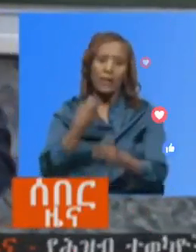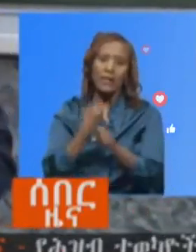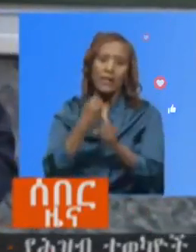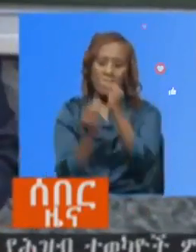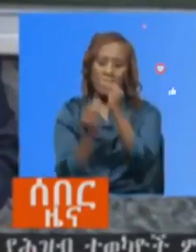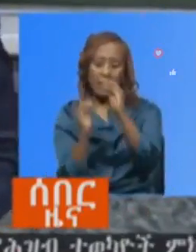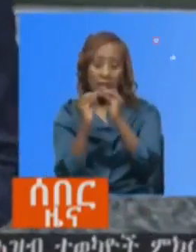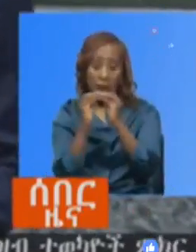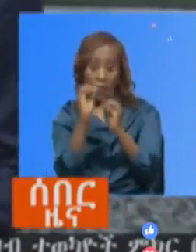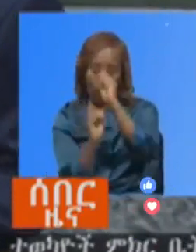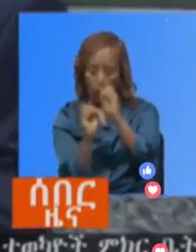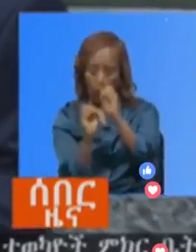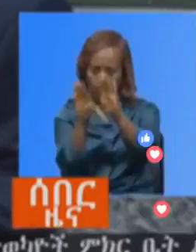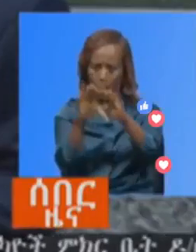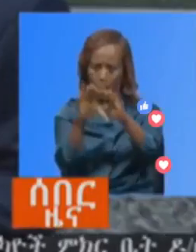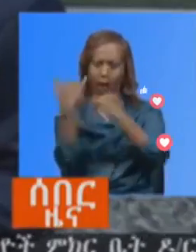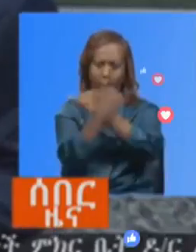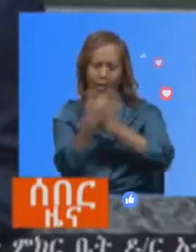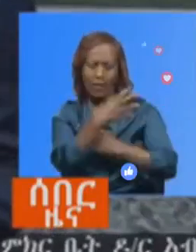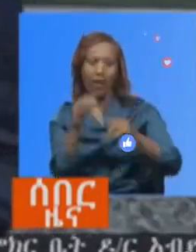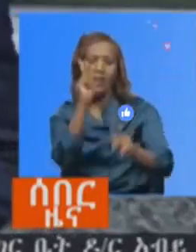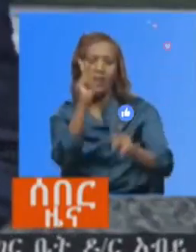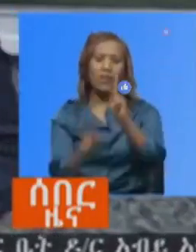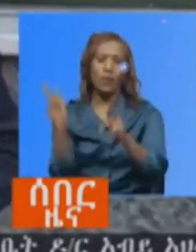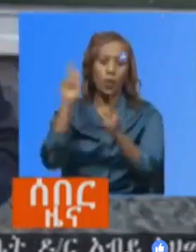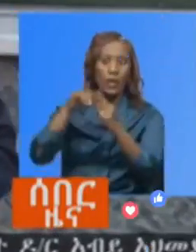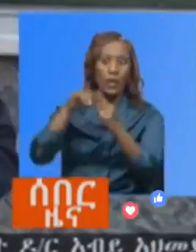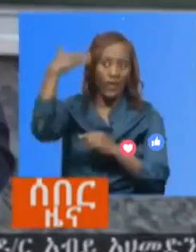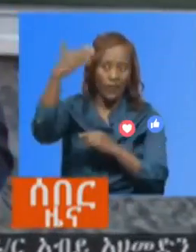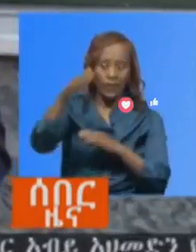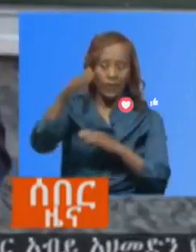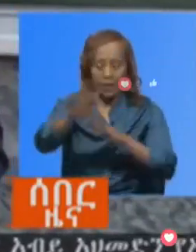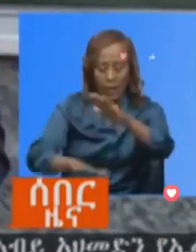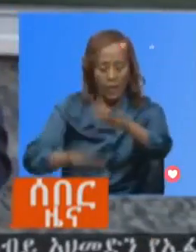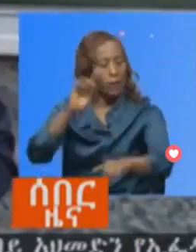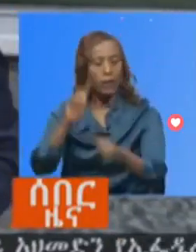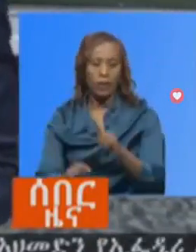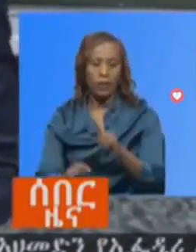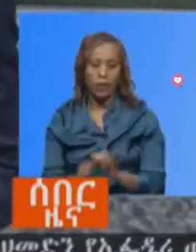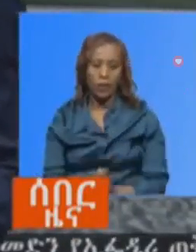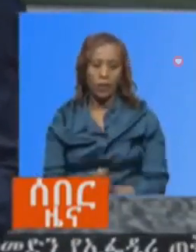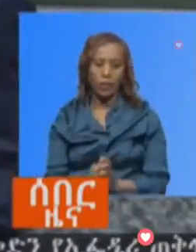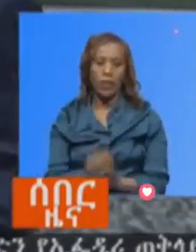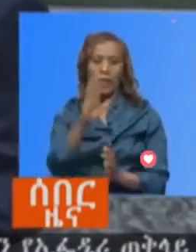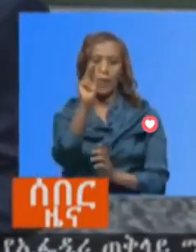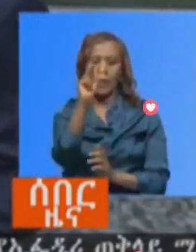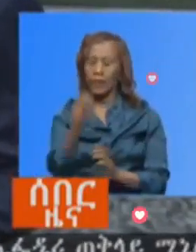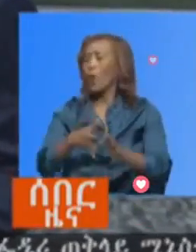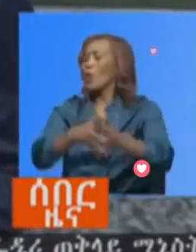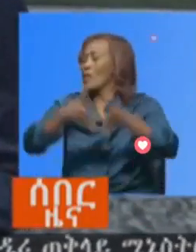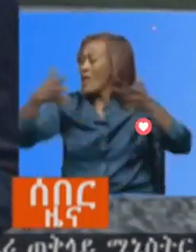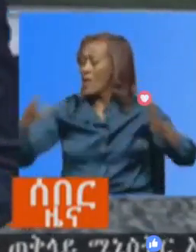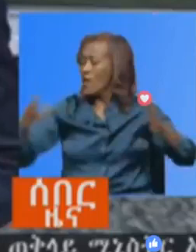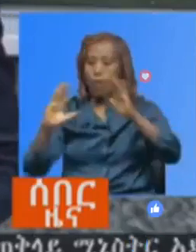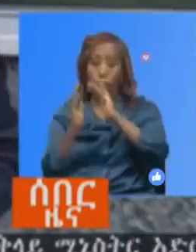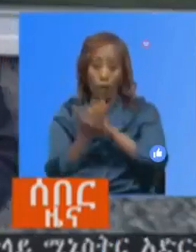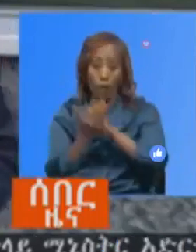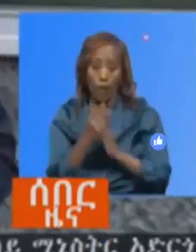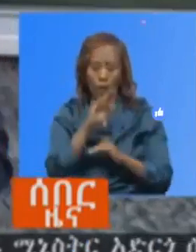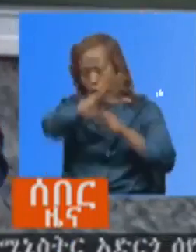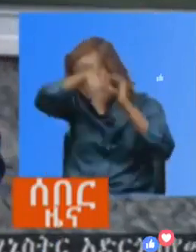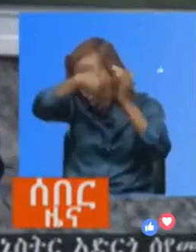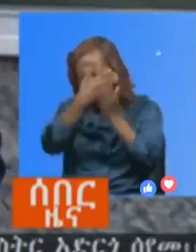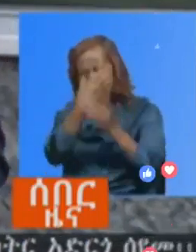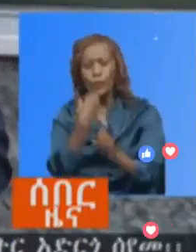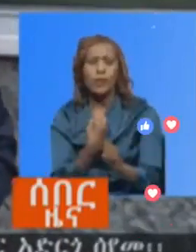ለማወራረድ የሚተጋ አገርና ህዝብ ወደፊት ለመራመድ አይችልም። ገበታው ሰፊ በሆነበት፣ ሁሉም